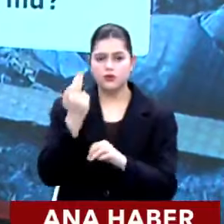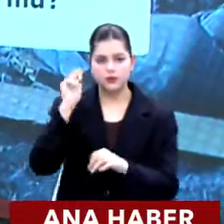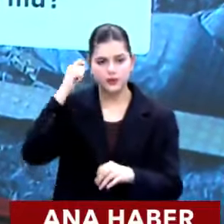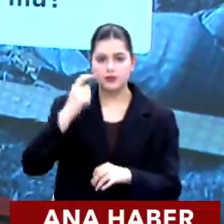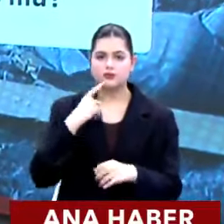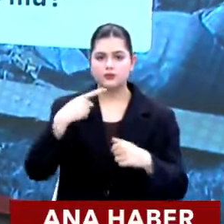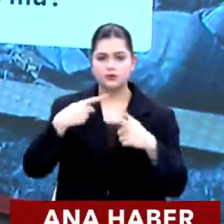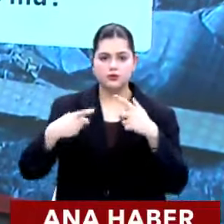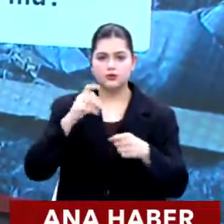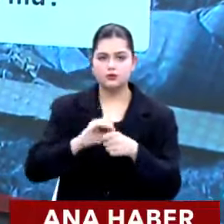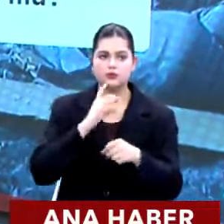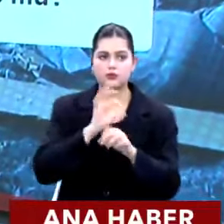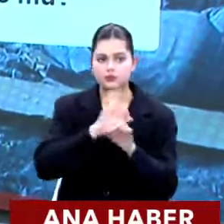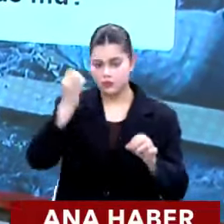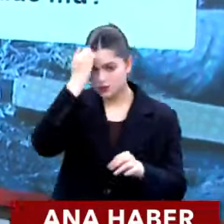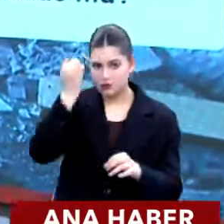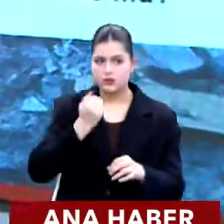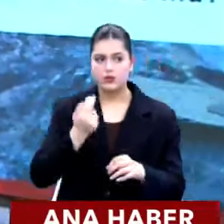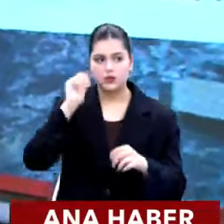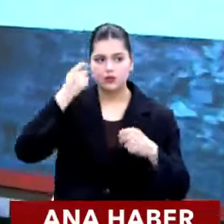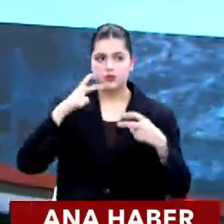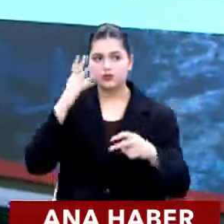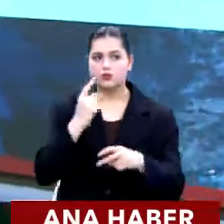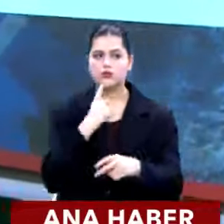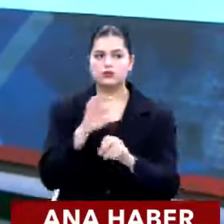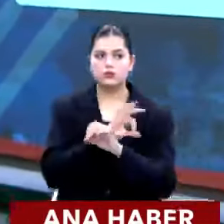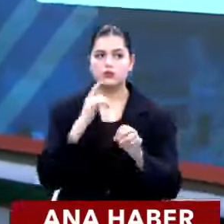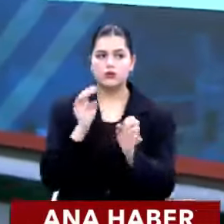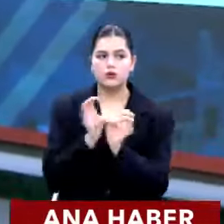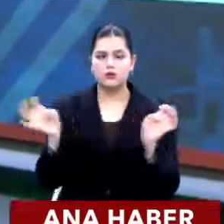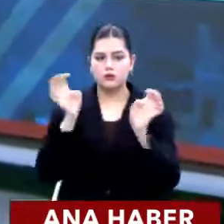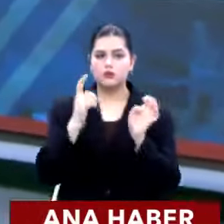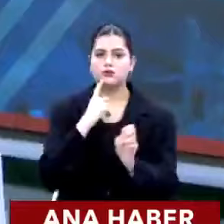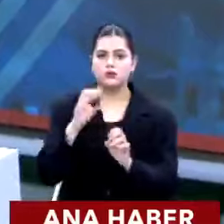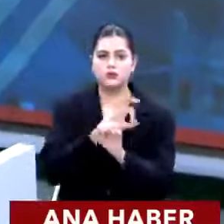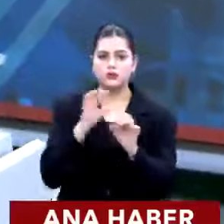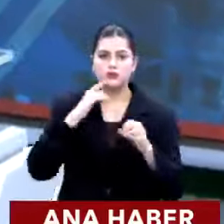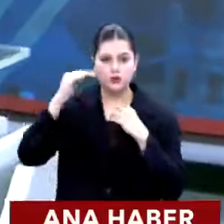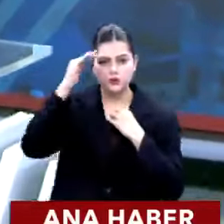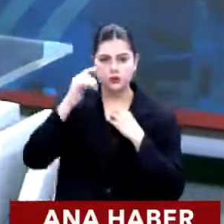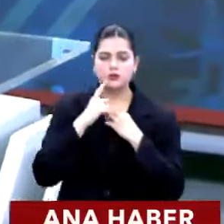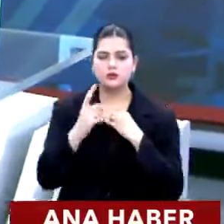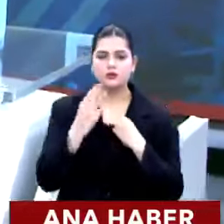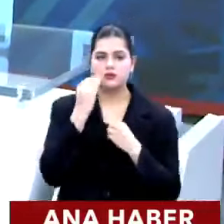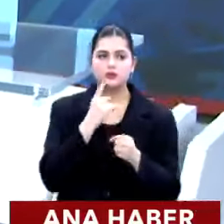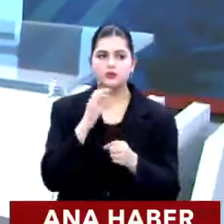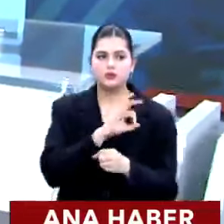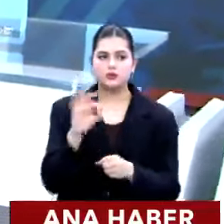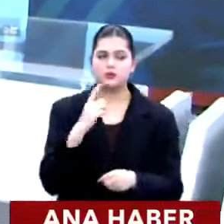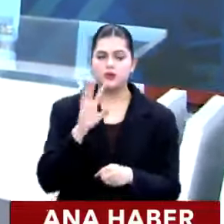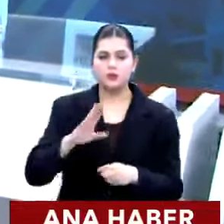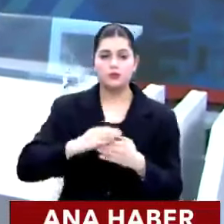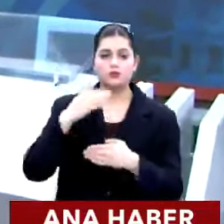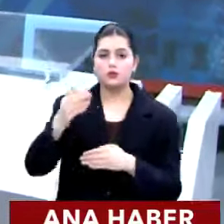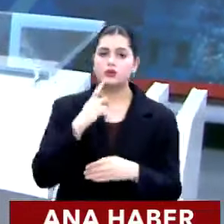Ekim çatışmalarını Daha doğrusu Hamas'ın 7 Ekim'de başlattığı o operasyonu açıkçası askeri açıdan amacına ulaşmayan ama